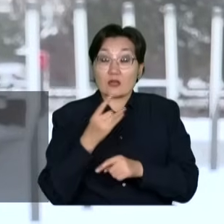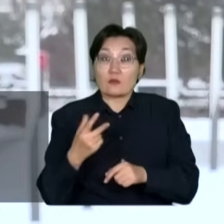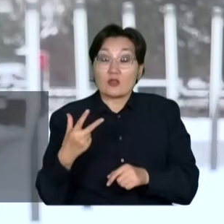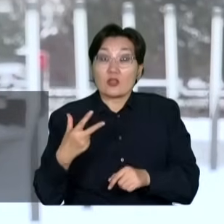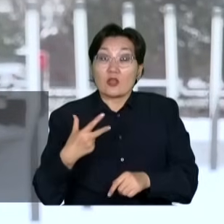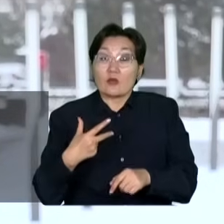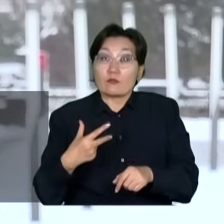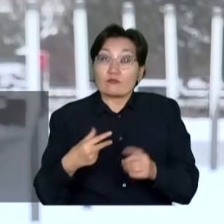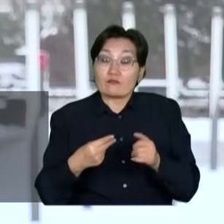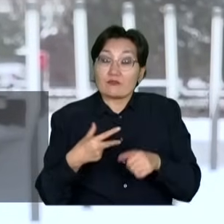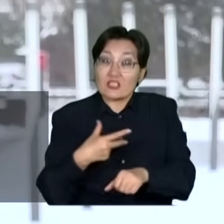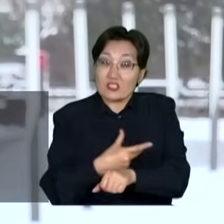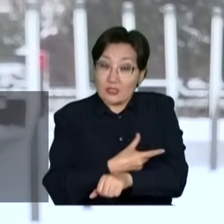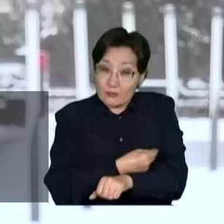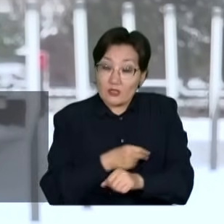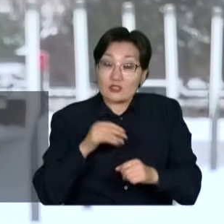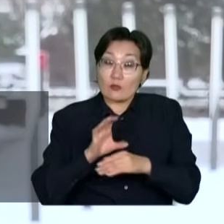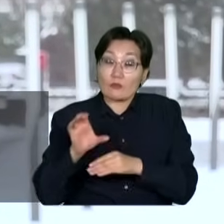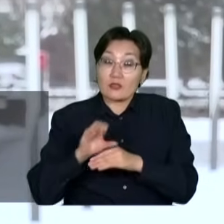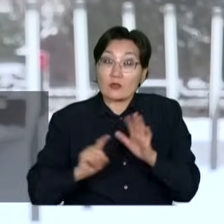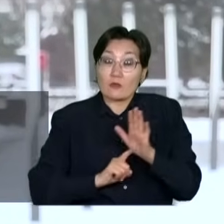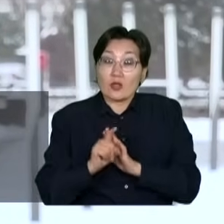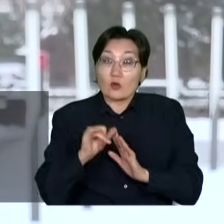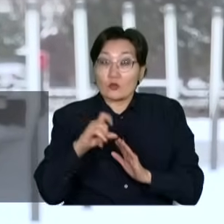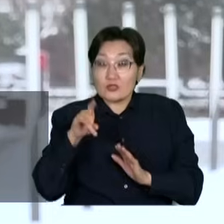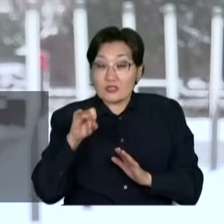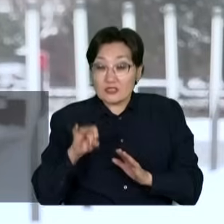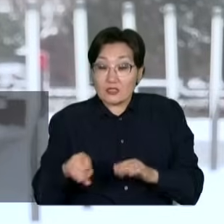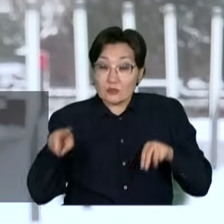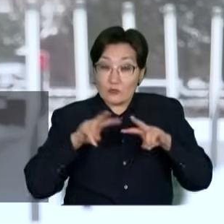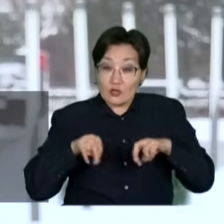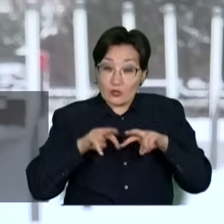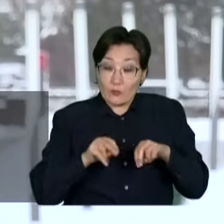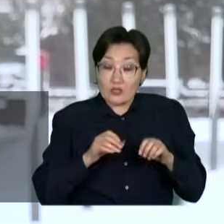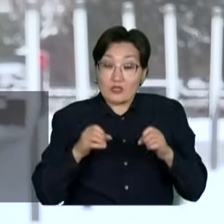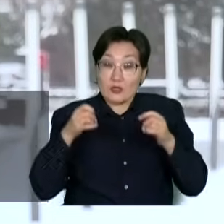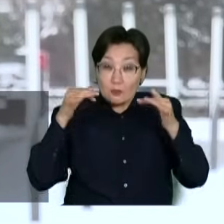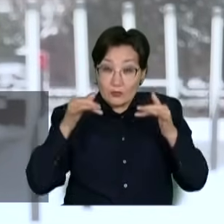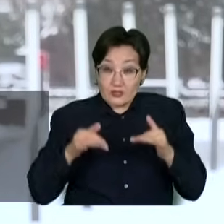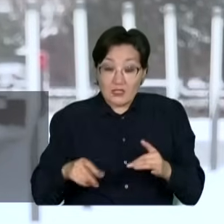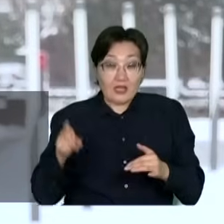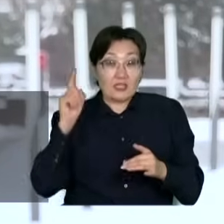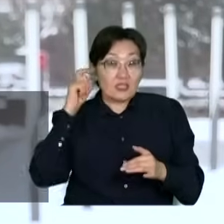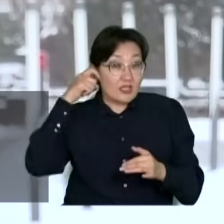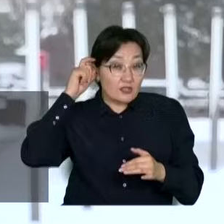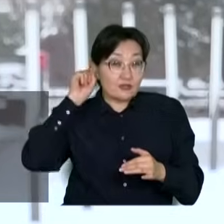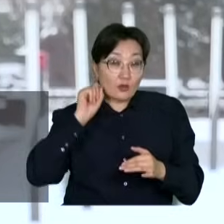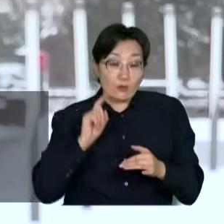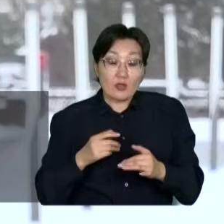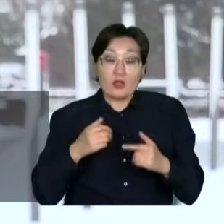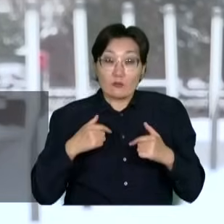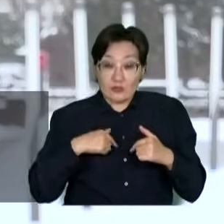шприцтер шығарыла бастады. Сонымен қатар ультра дыбыстық диагностикалық жүйелер мен есту аппараттары да